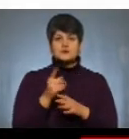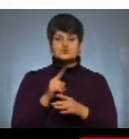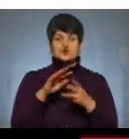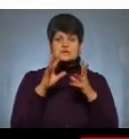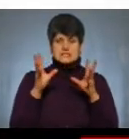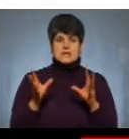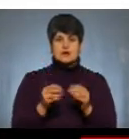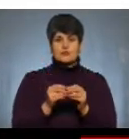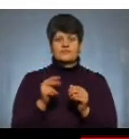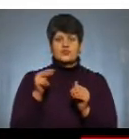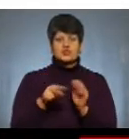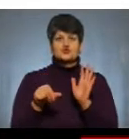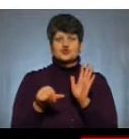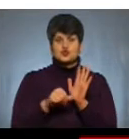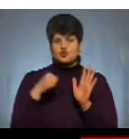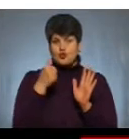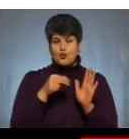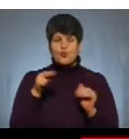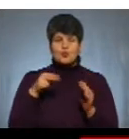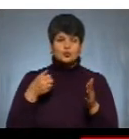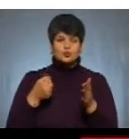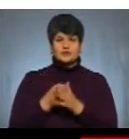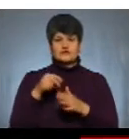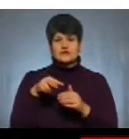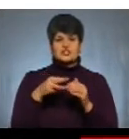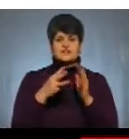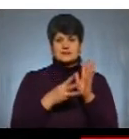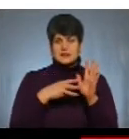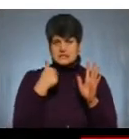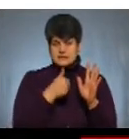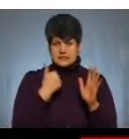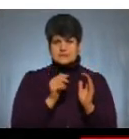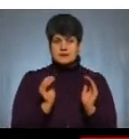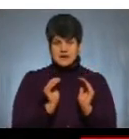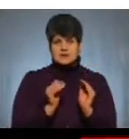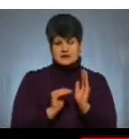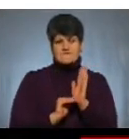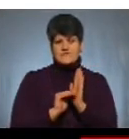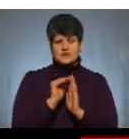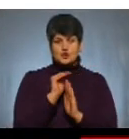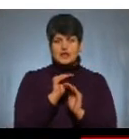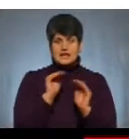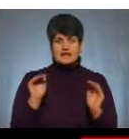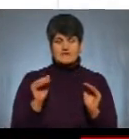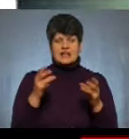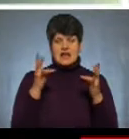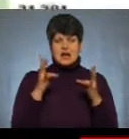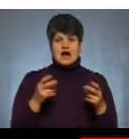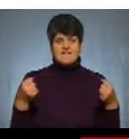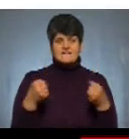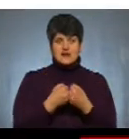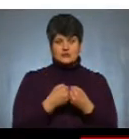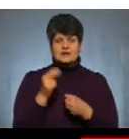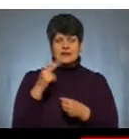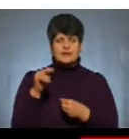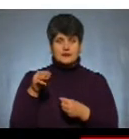що загалом з 2006 року по 2018 рік зберігається високий рівень аварійності, кількості